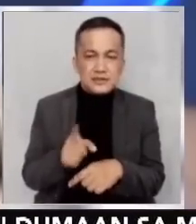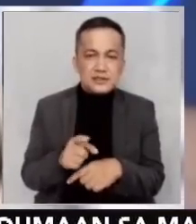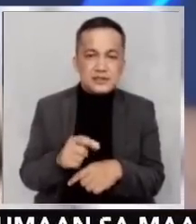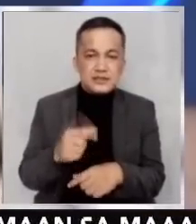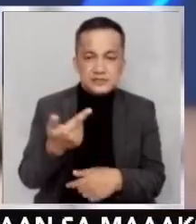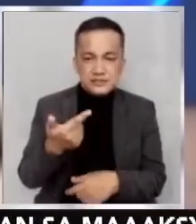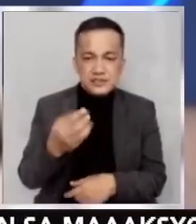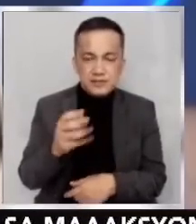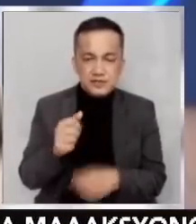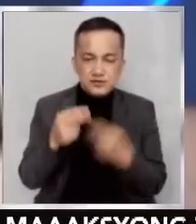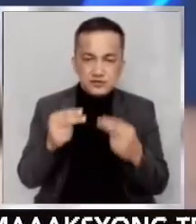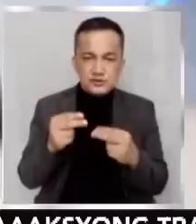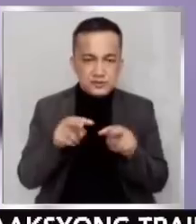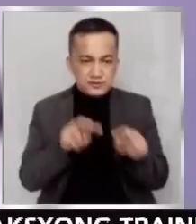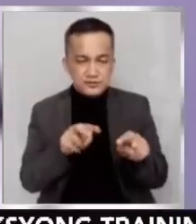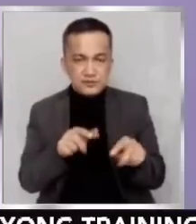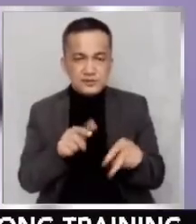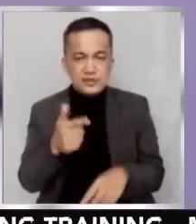nakatutok, 24 oras.